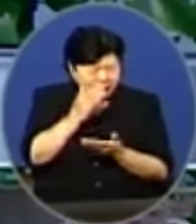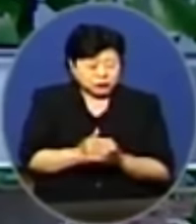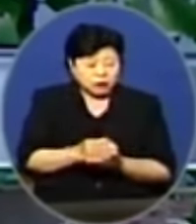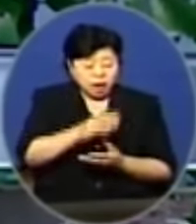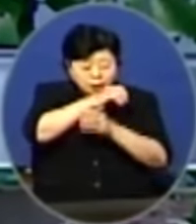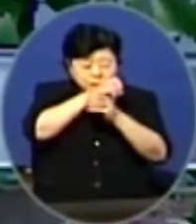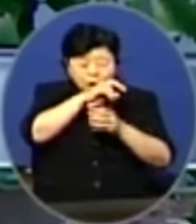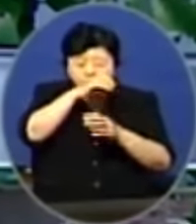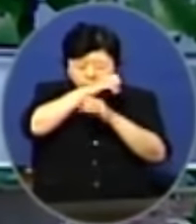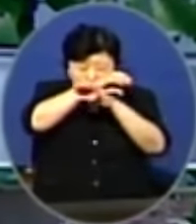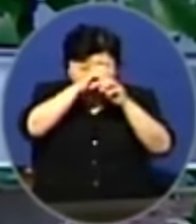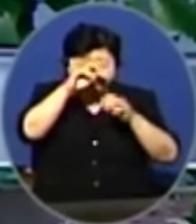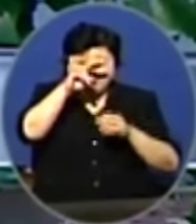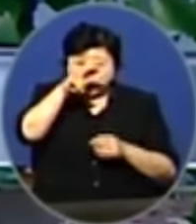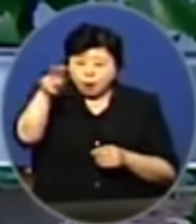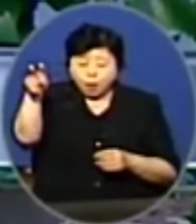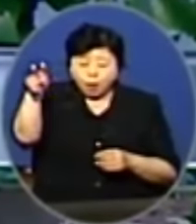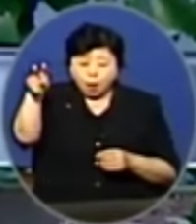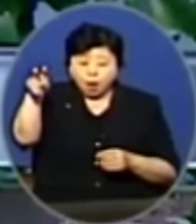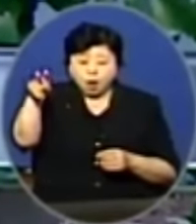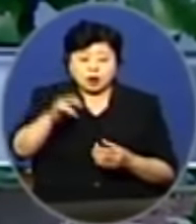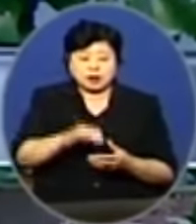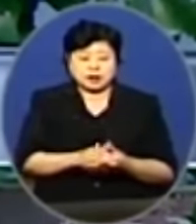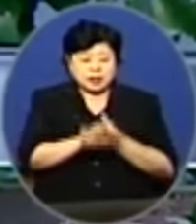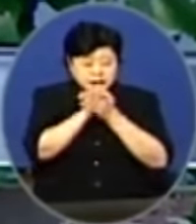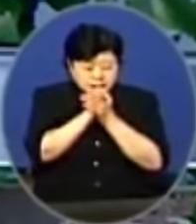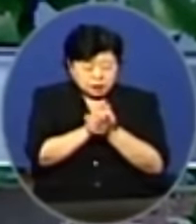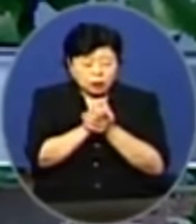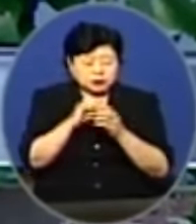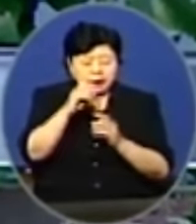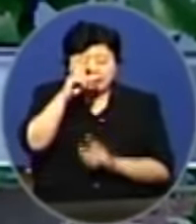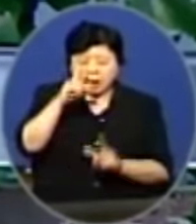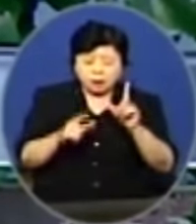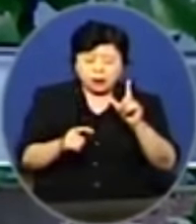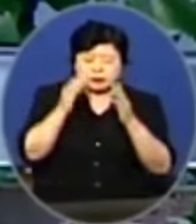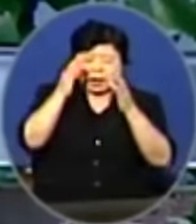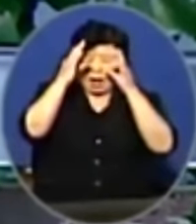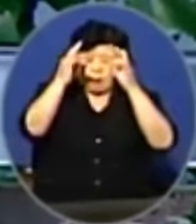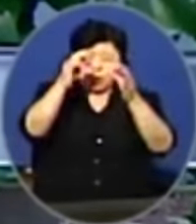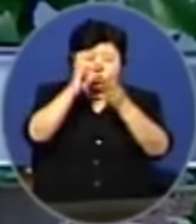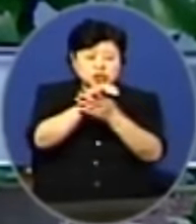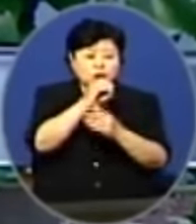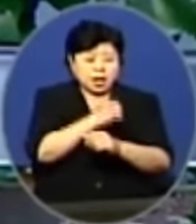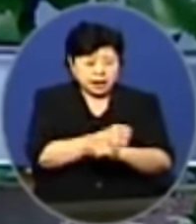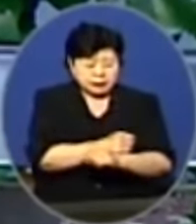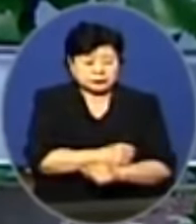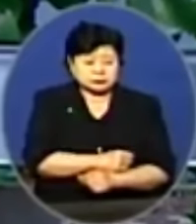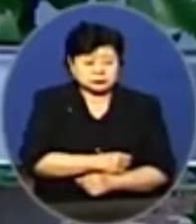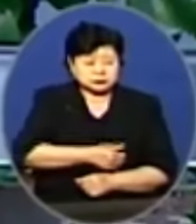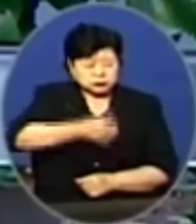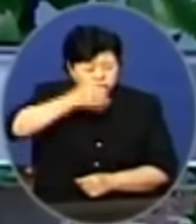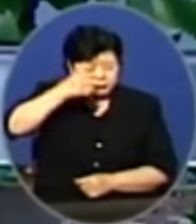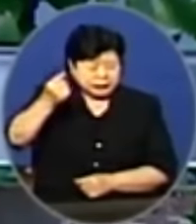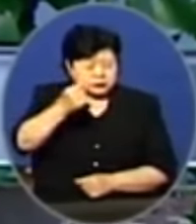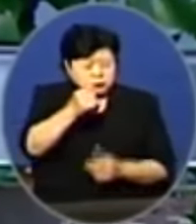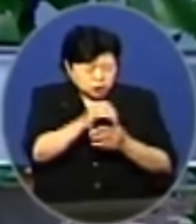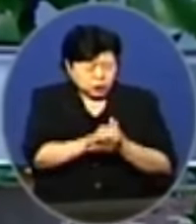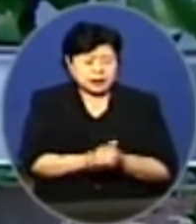아니라 눈을 감든지 뜨든지 응답받는 모습을 바라보고 기도하라. 꿈을 가지고